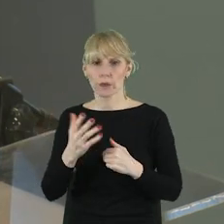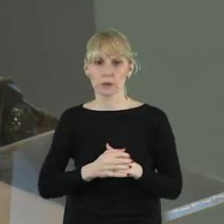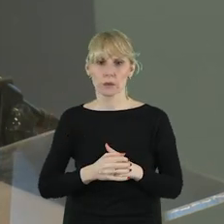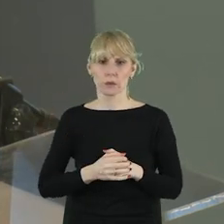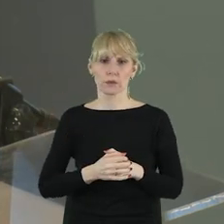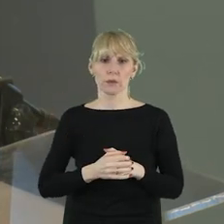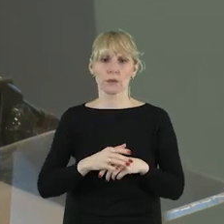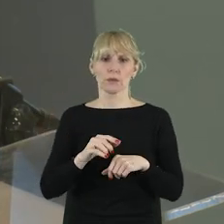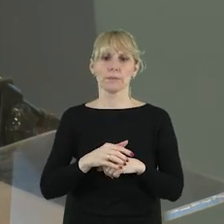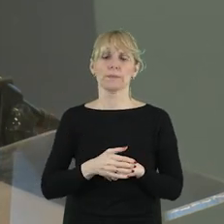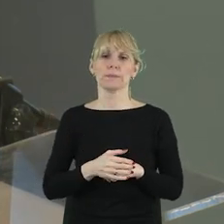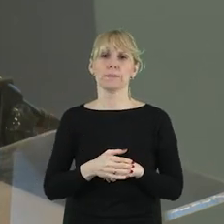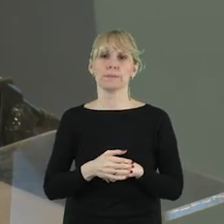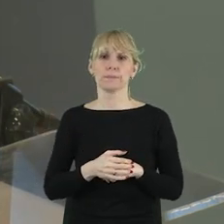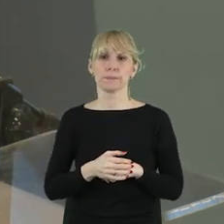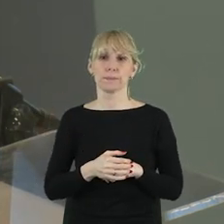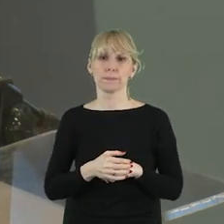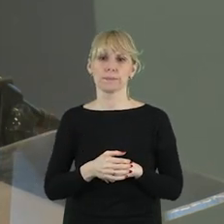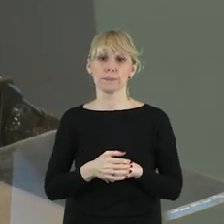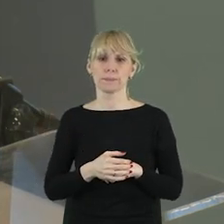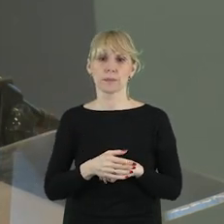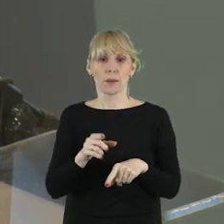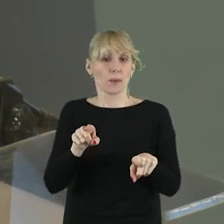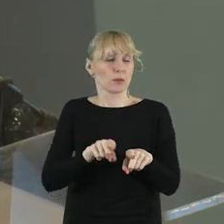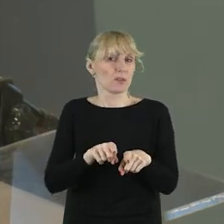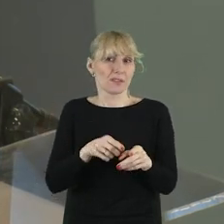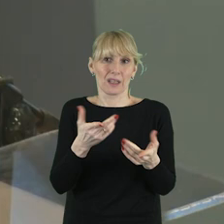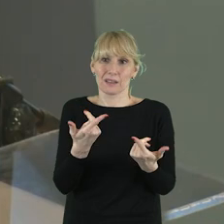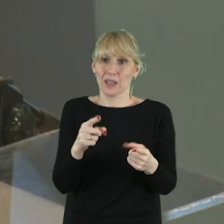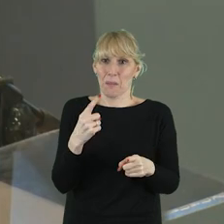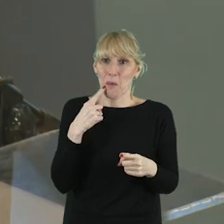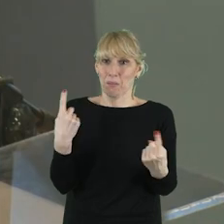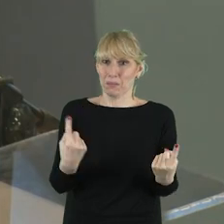humorystyczne. Szkoda tylko, że mówimy o życiu i zdrowiu ludzi, co już śmieszne